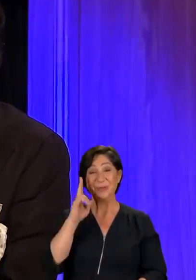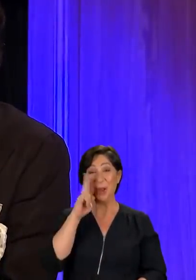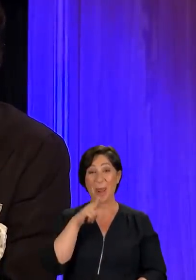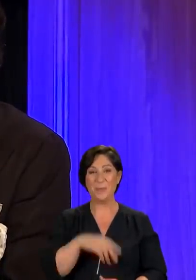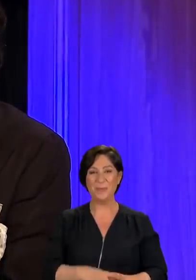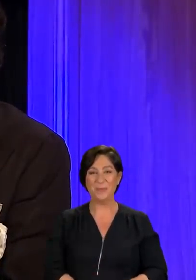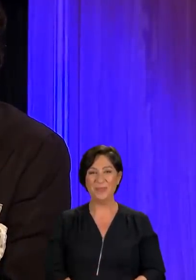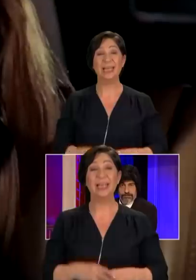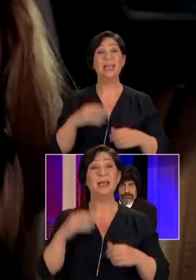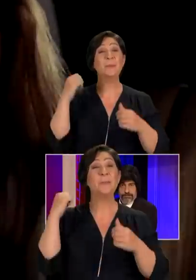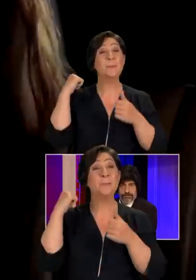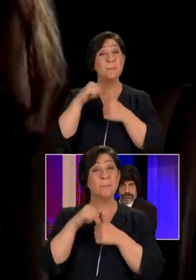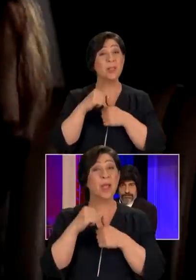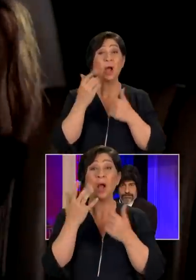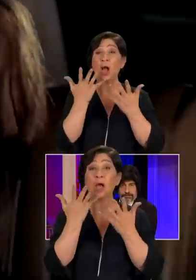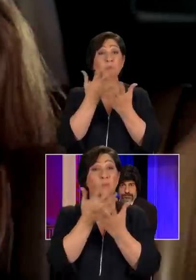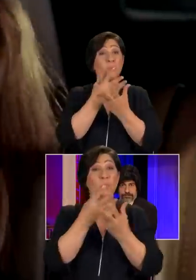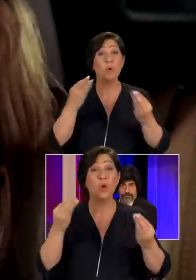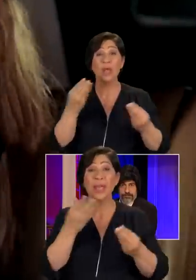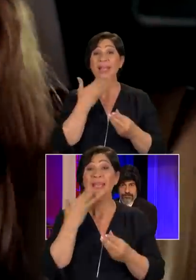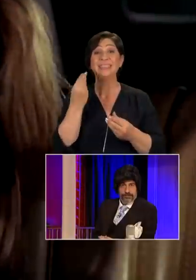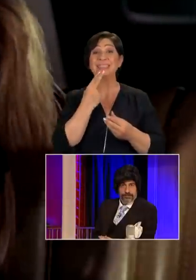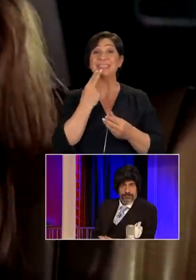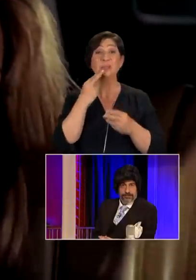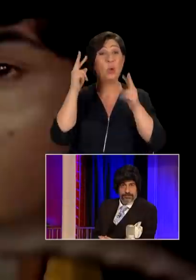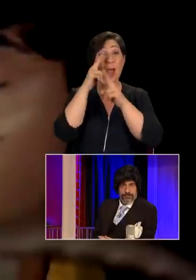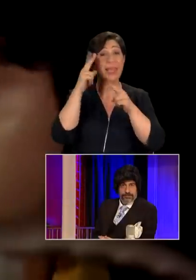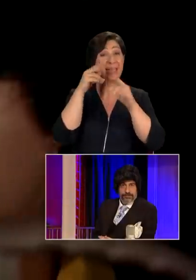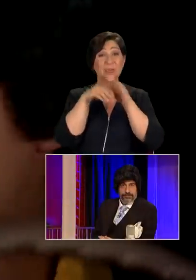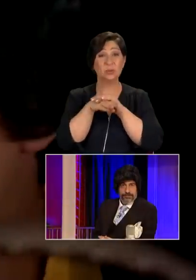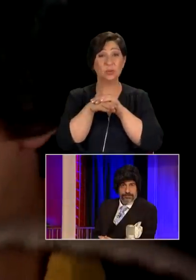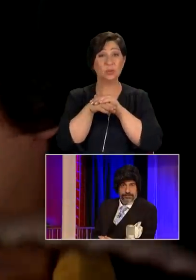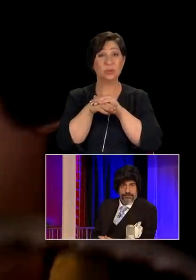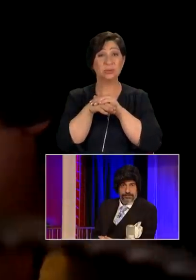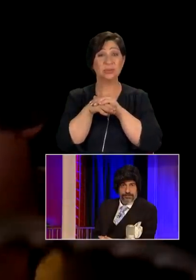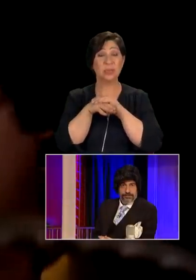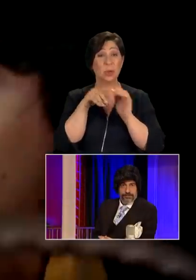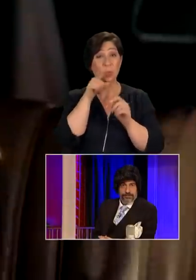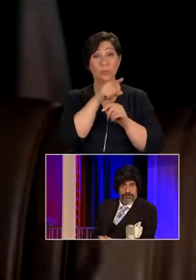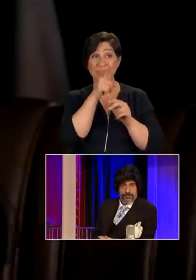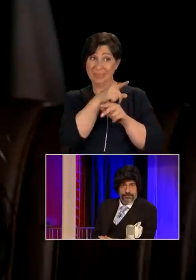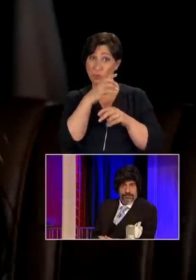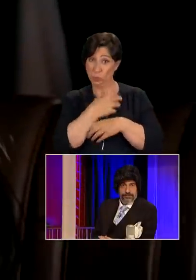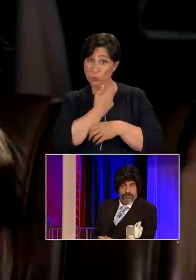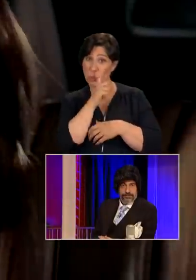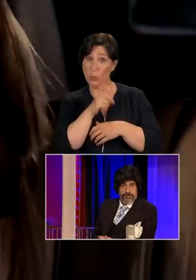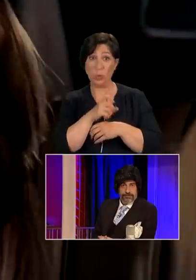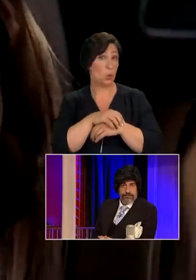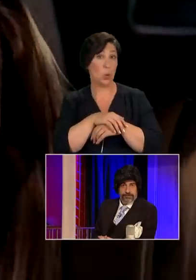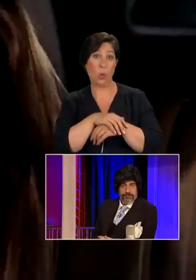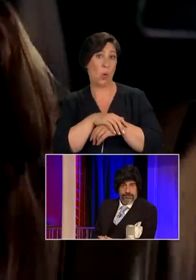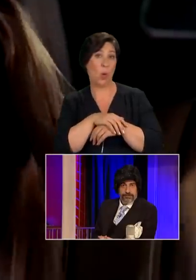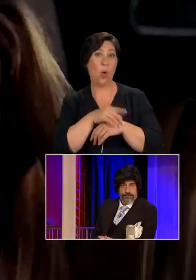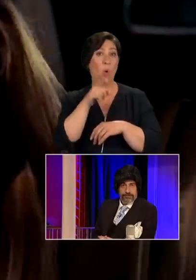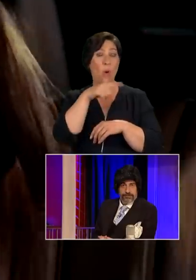Görelim. Siz daha kim bilir kaç milyon genç kızın rüyalarına giriyorsunuzdur. Bu sizi üzüyor mu? Yok.